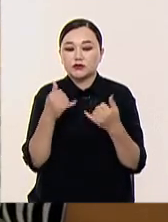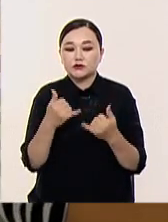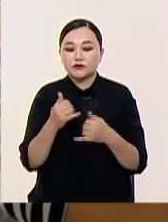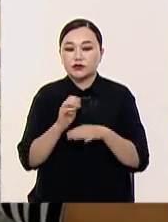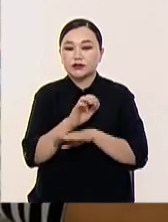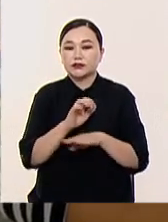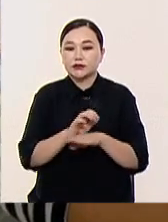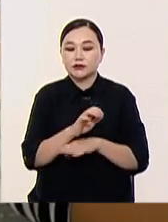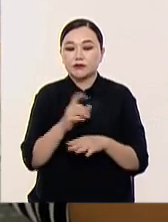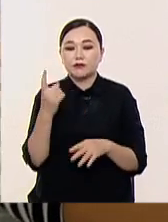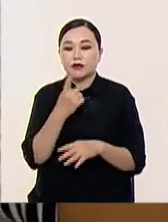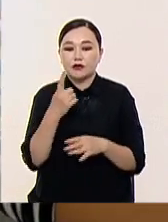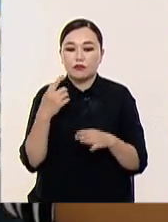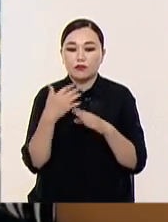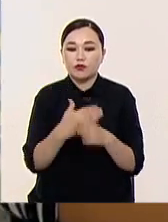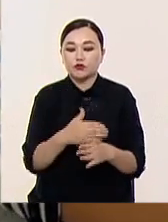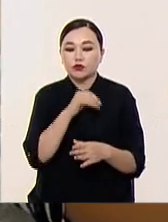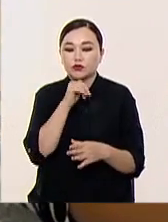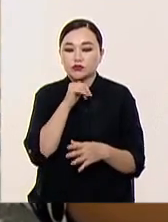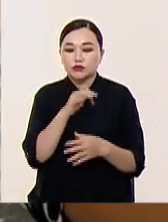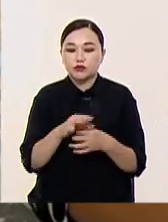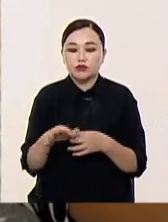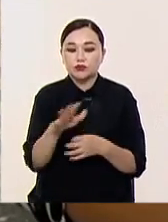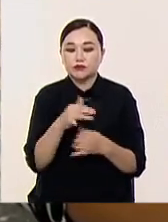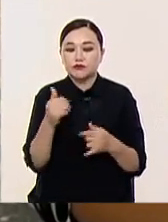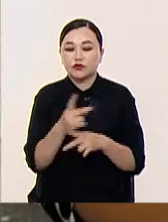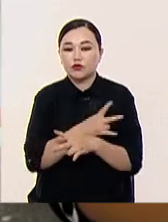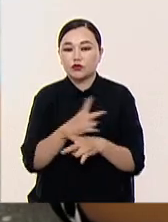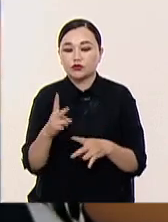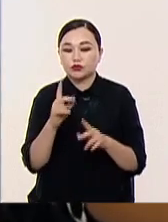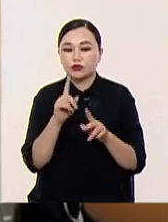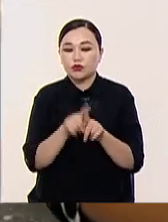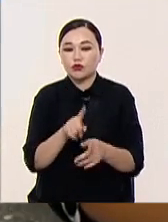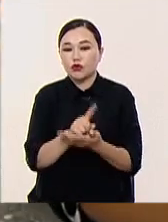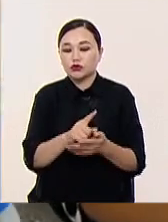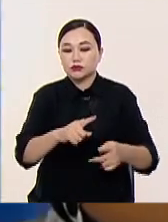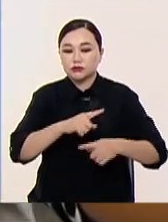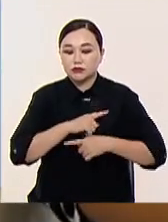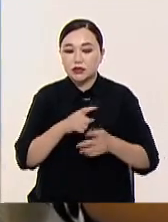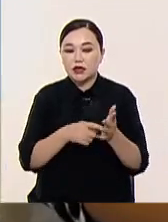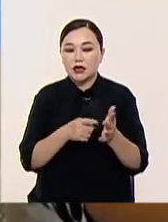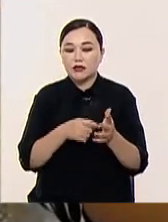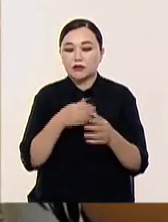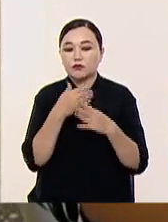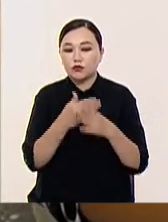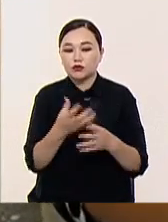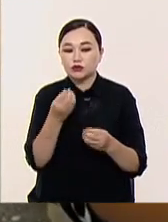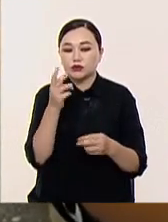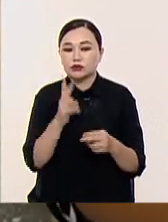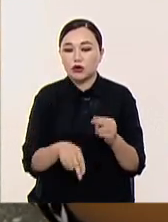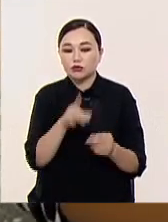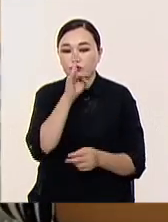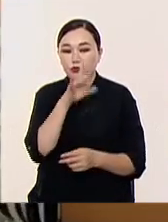жөнелтіліп жатқан алғашқы көмек Қостанай облысына бүгін түнде жетуі тиіс. Қарағандылықтар тарапынан көмек осымен